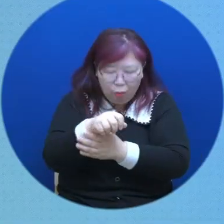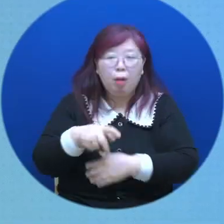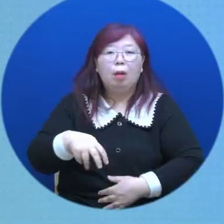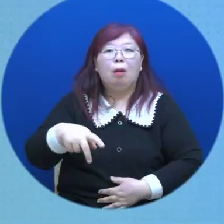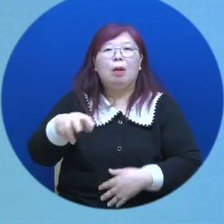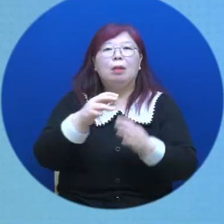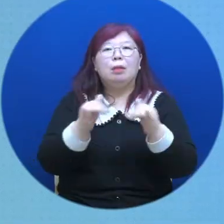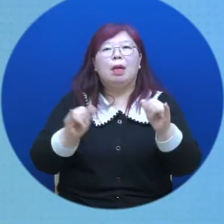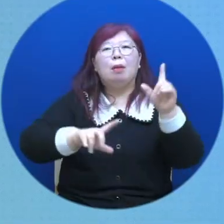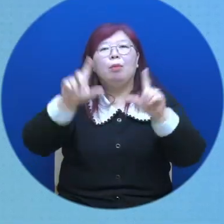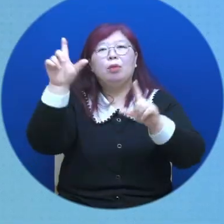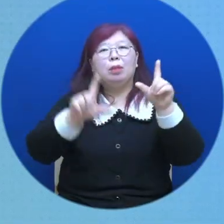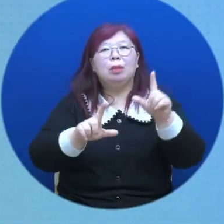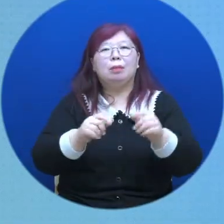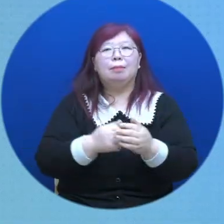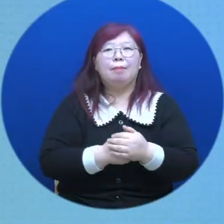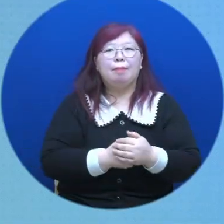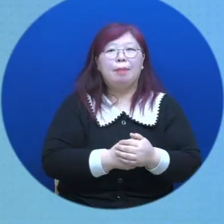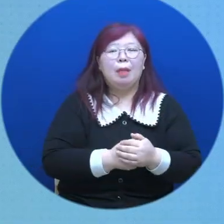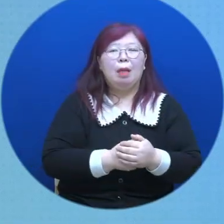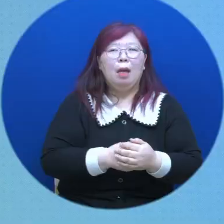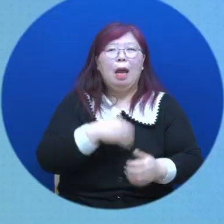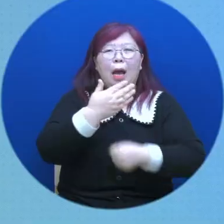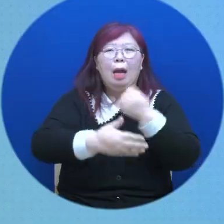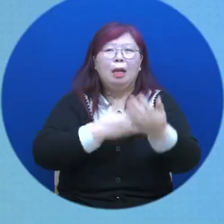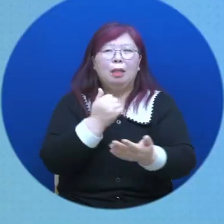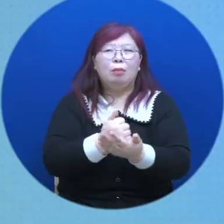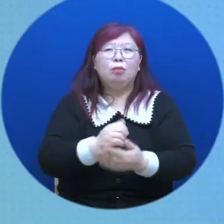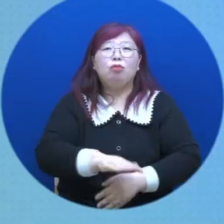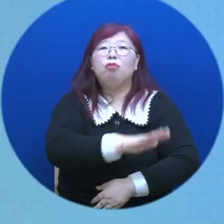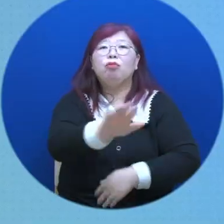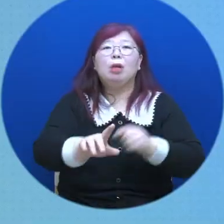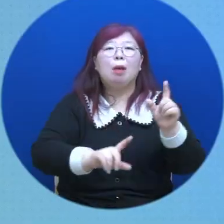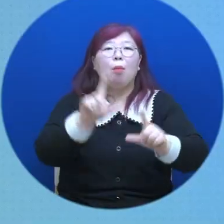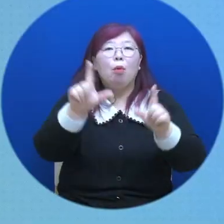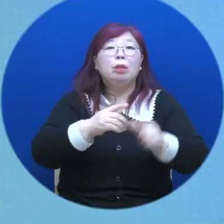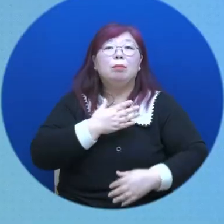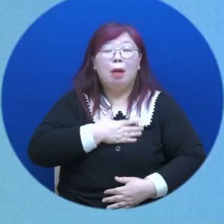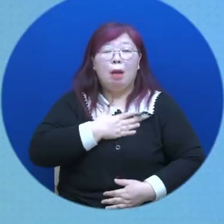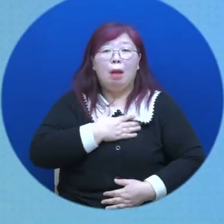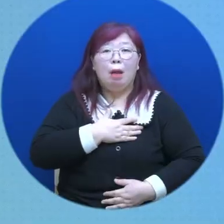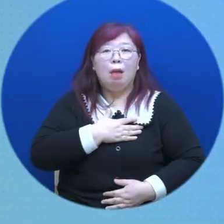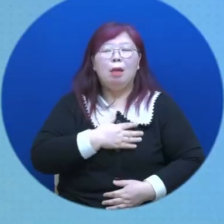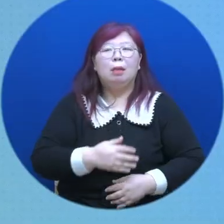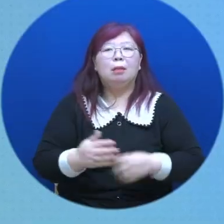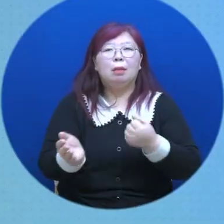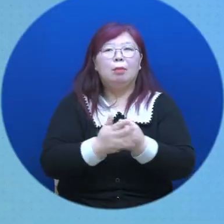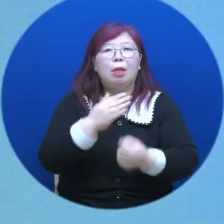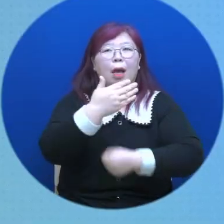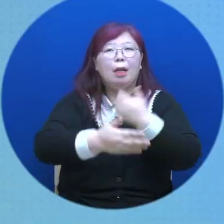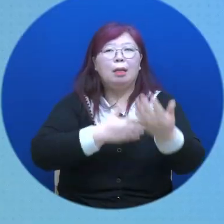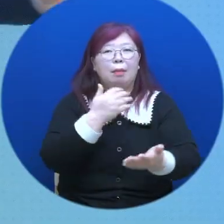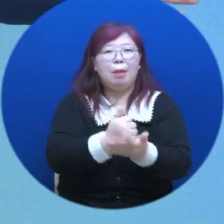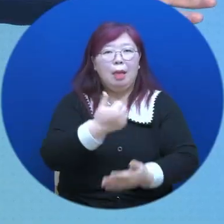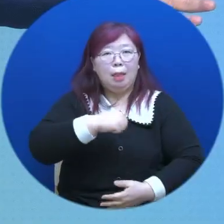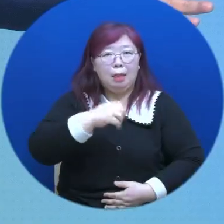거예요. 하나님은 이 같은 저와 여러분을 아세요. 그리하여 하나님께서 하나님의